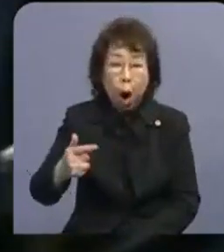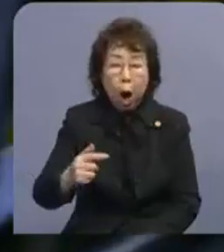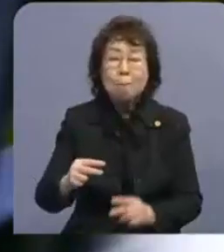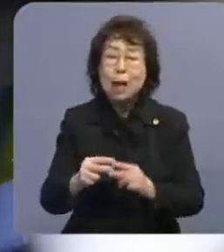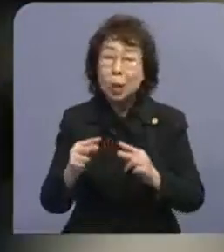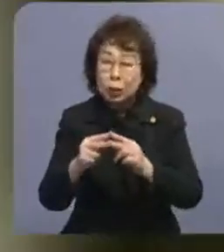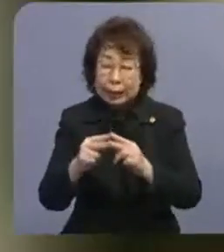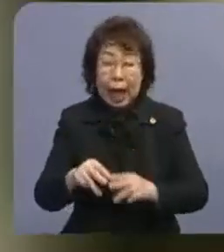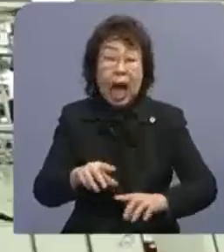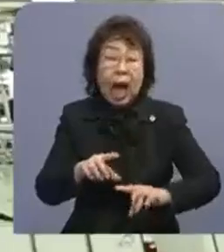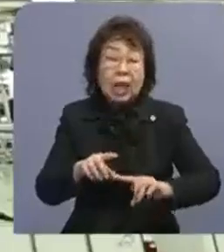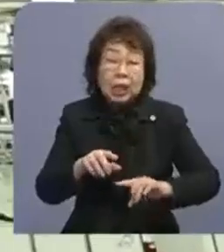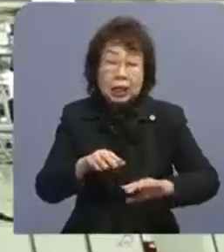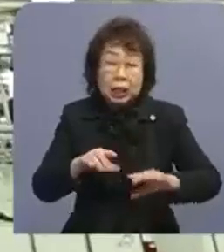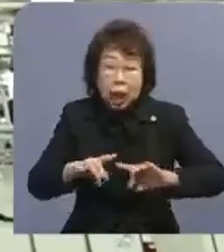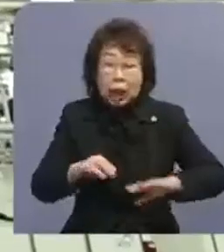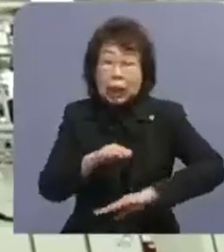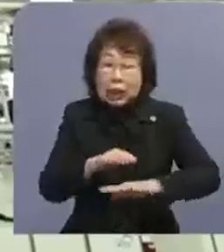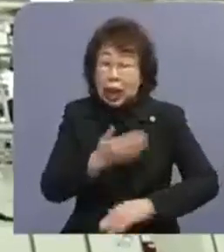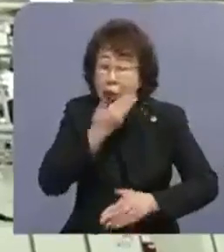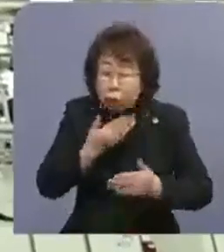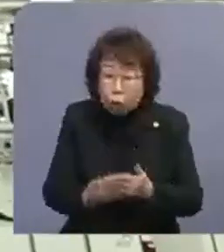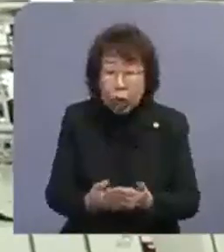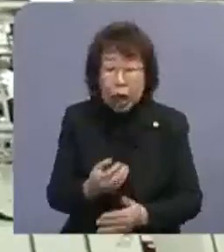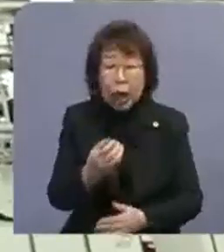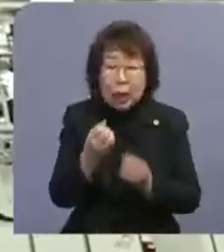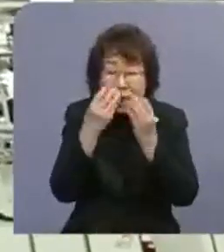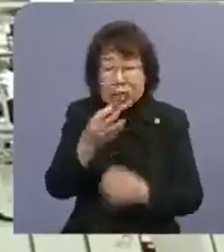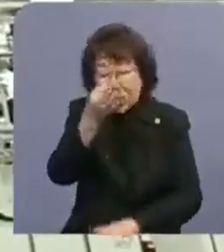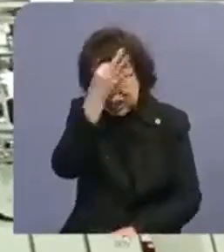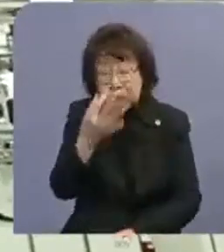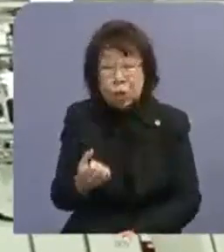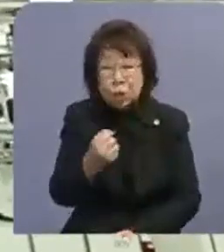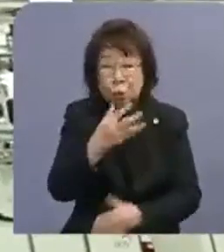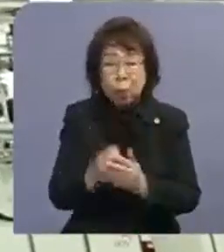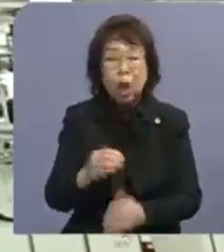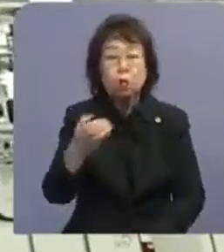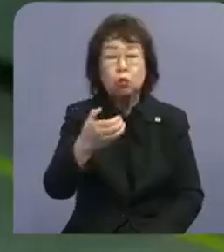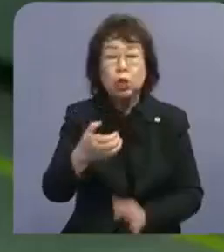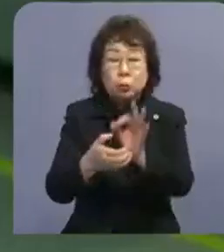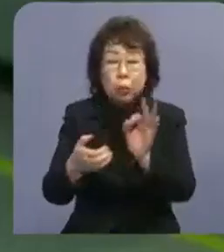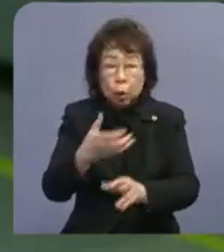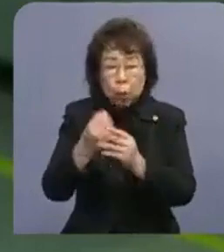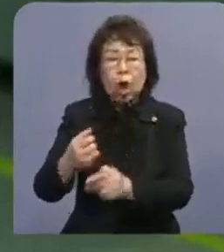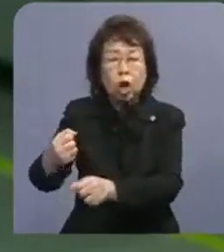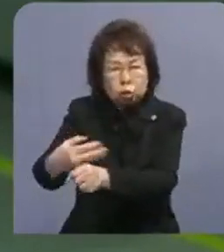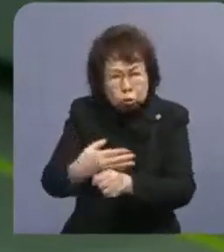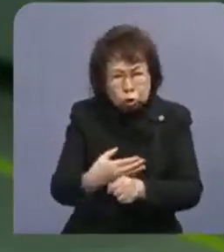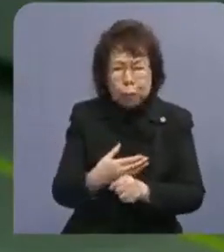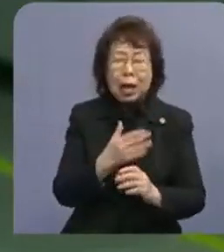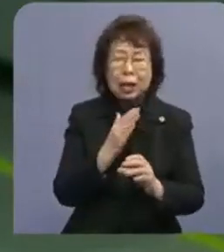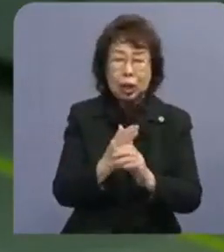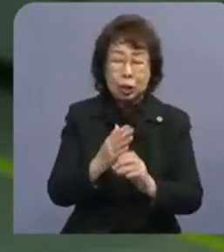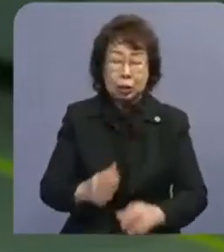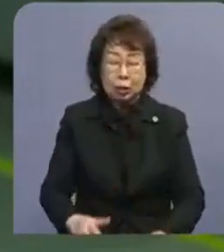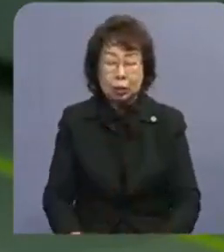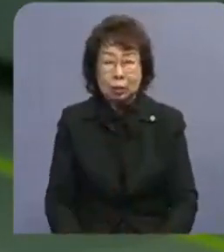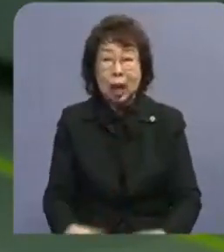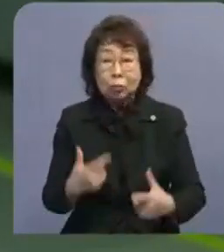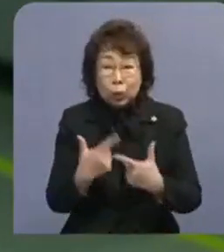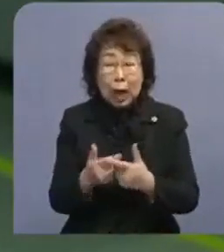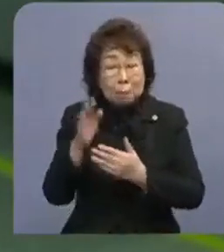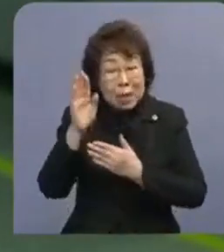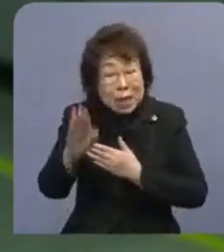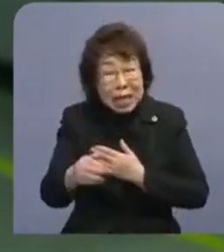특히 전기차의 전력 공급의 핵심인 신소재 파워반도체는 90% 이상을 수입에 의존하는 실정입니다. 부산이